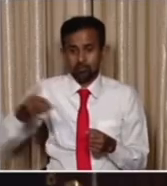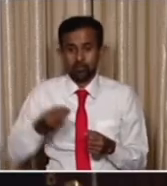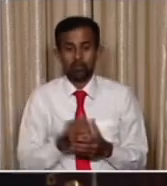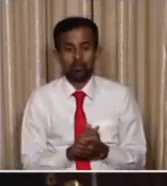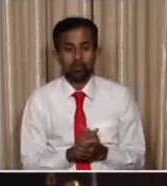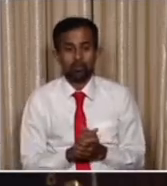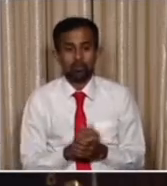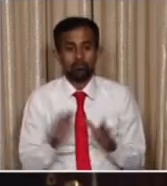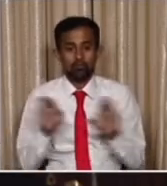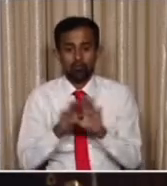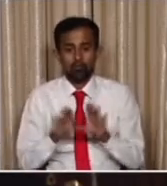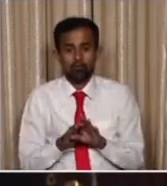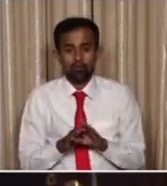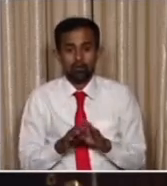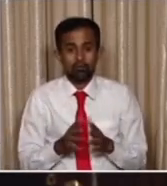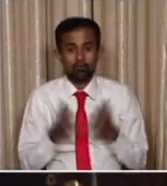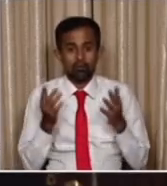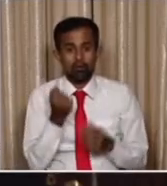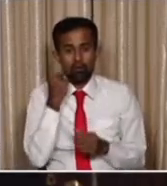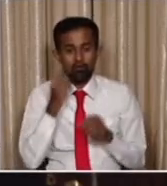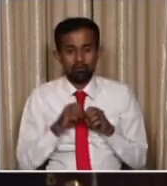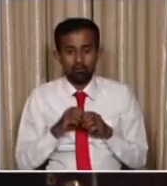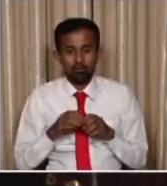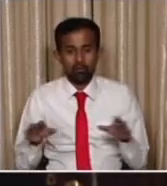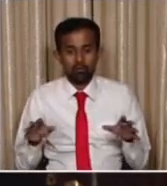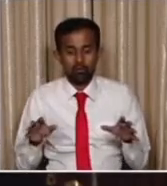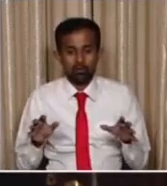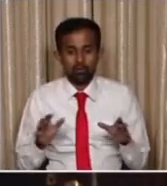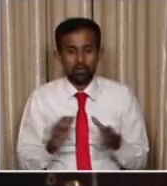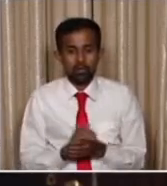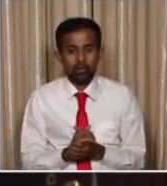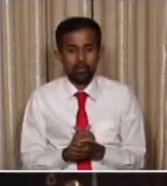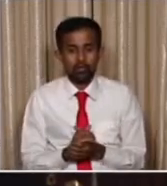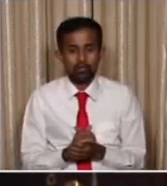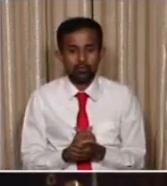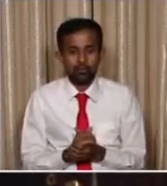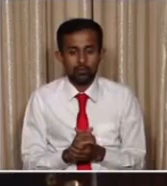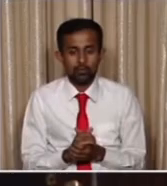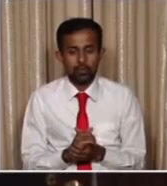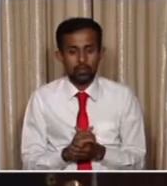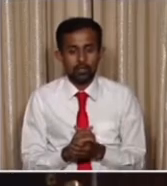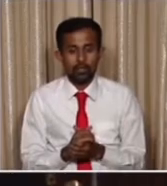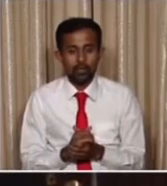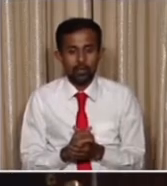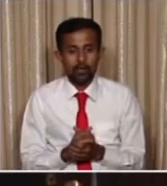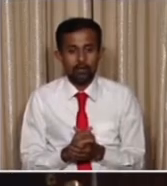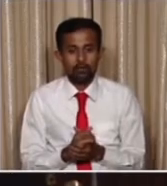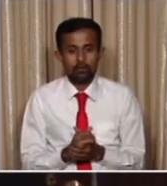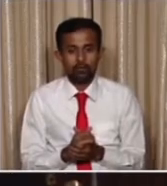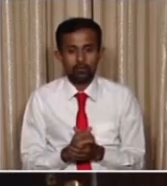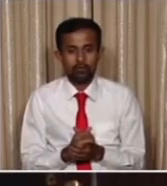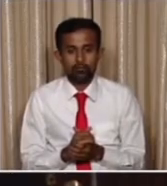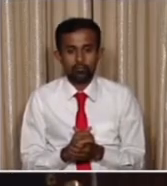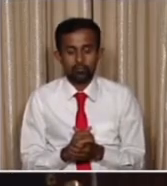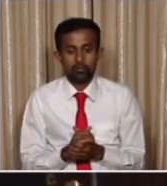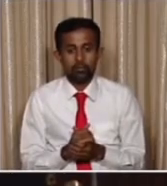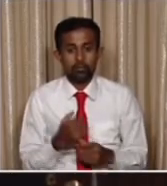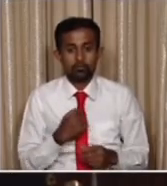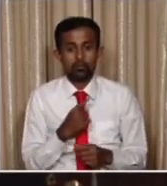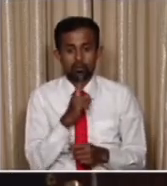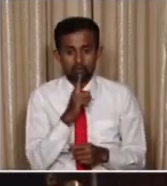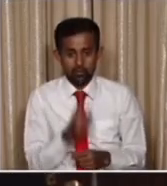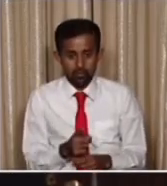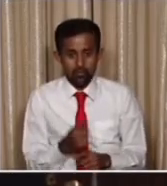රෝහල වහනවා කියලා විශාල මතයක් ඒ පැත්තේ යනවා. මම මේ කියන්නේ මේ වගේ අඩුපාඩු රැසක් මැද මම කියනවා